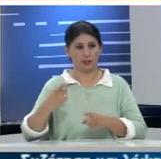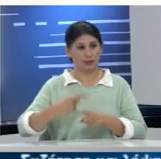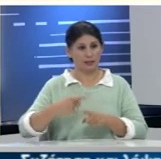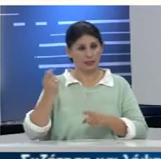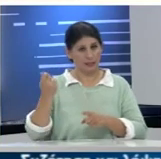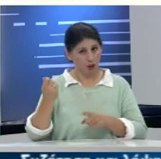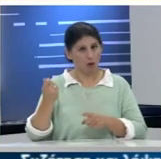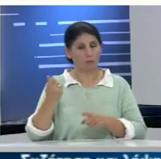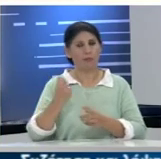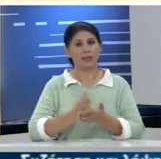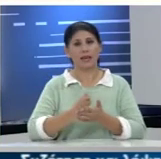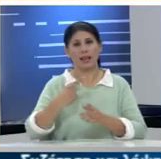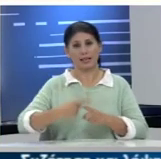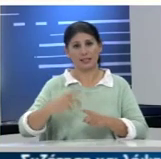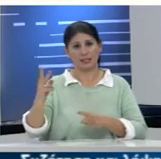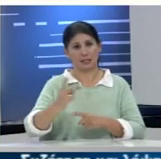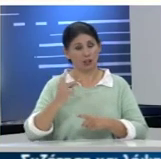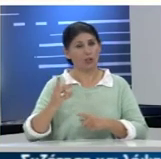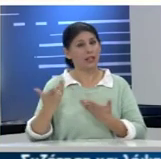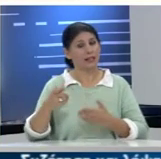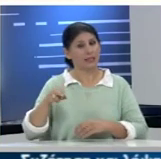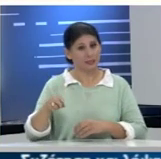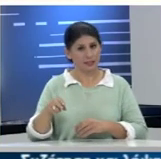οικονομία και στην ελληνική κοινωνία, γιατί